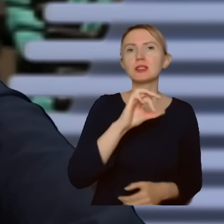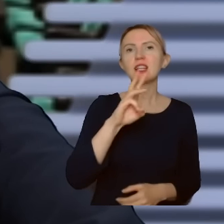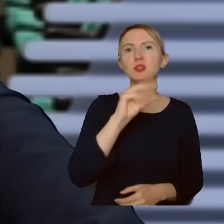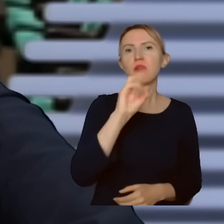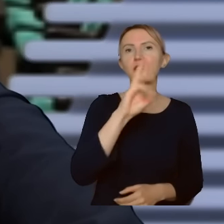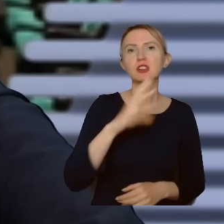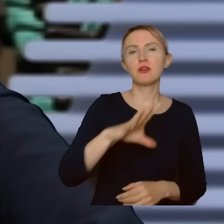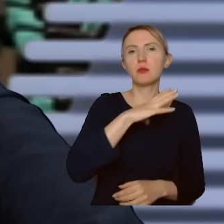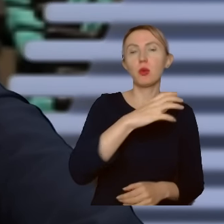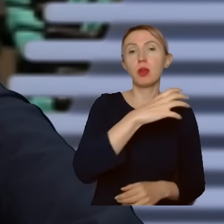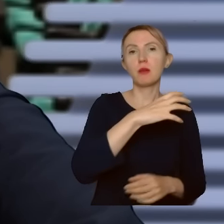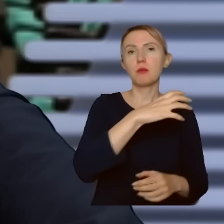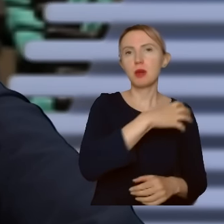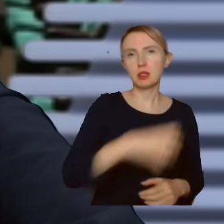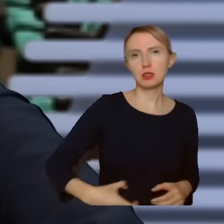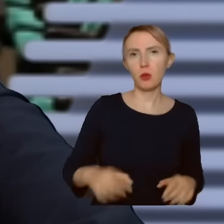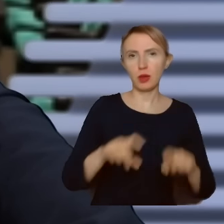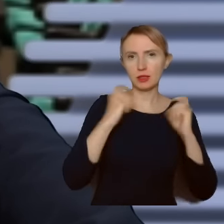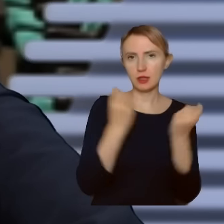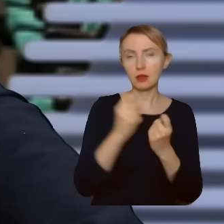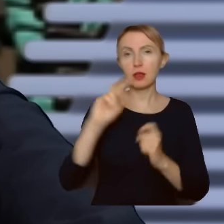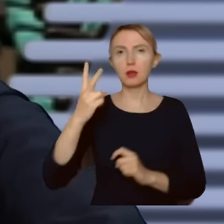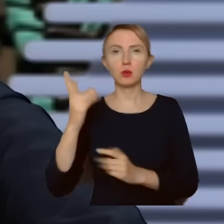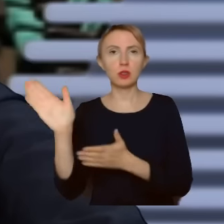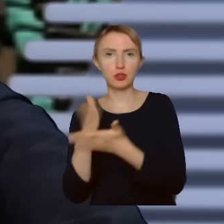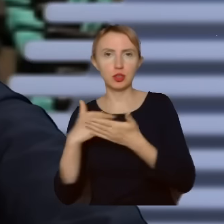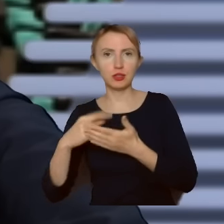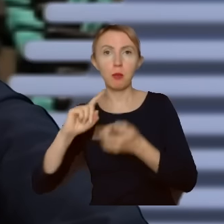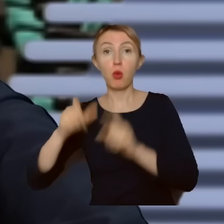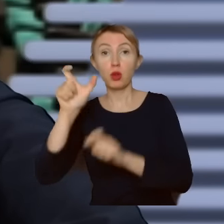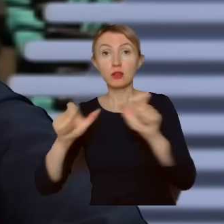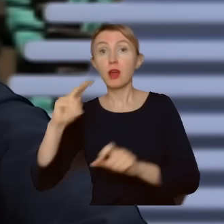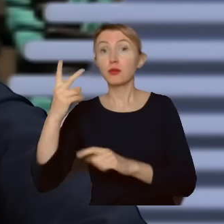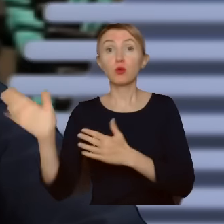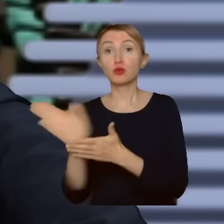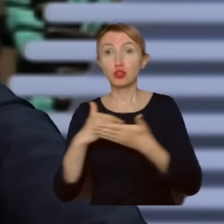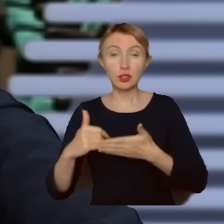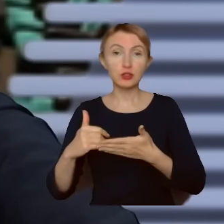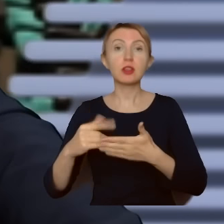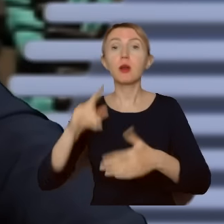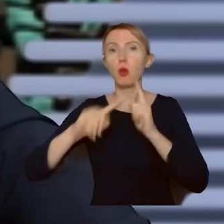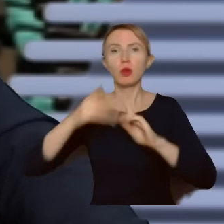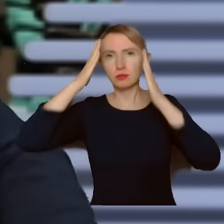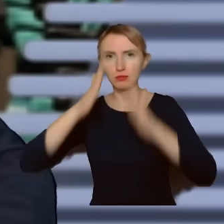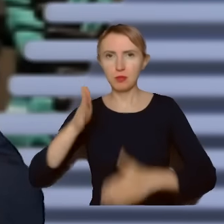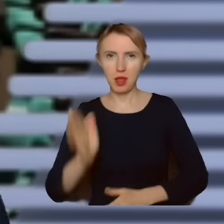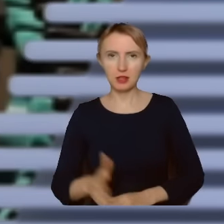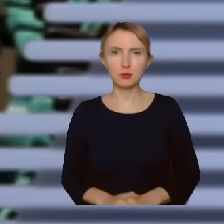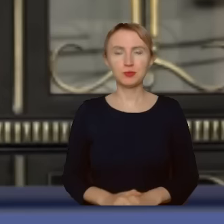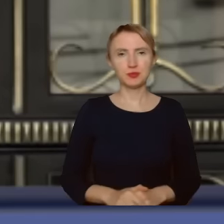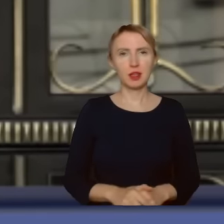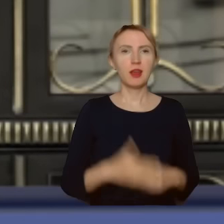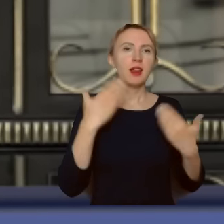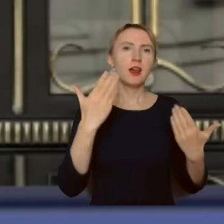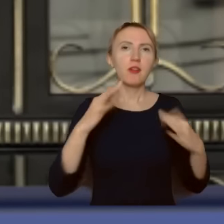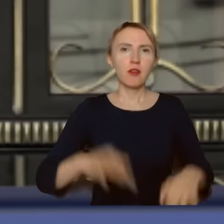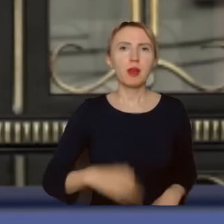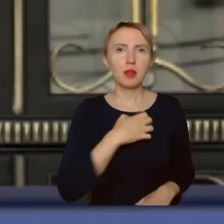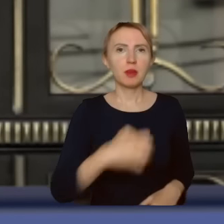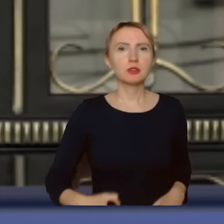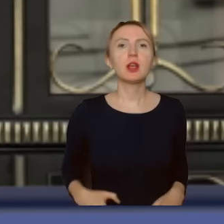marszałek Senatu, a w drugiej części politycy, ale w obu częściach na polityce się skupimy. Dobry wieczór, panie marszałku. Dobry wieczór,